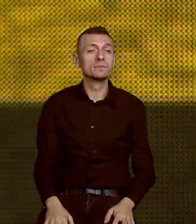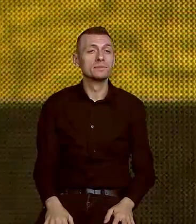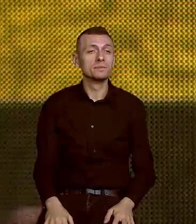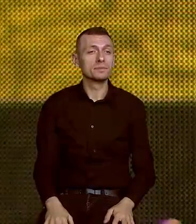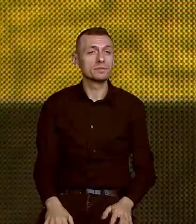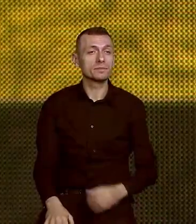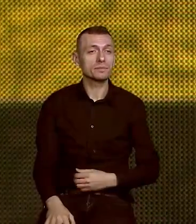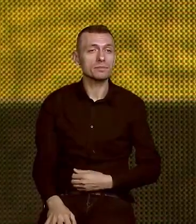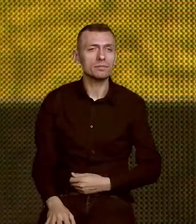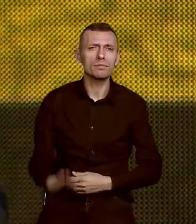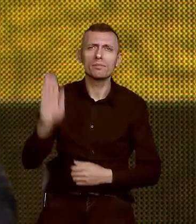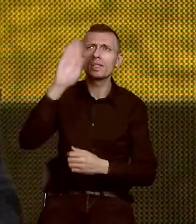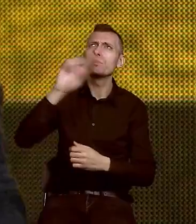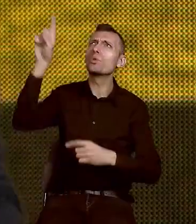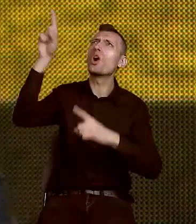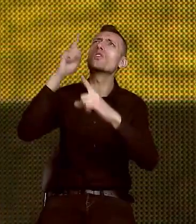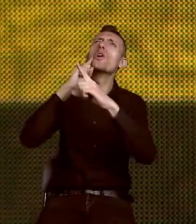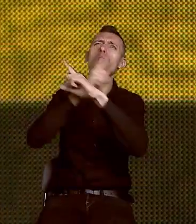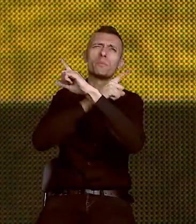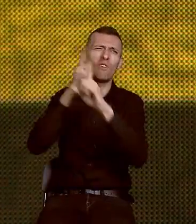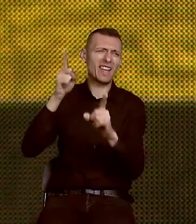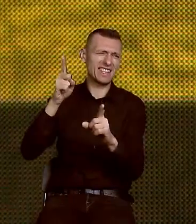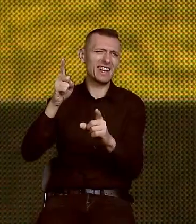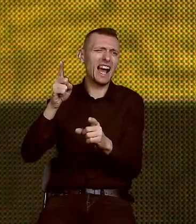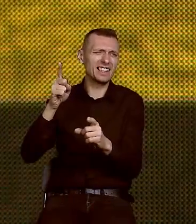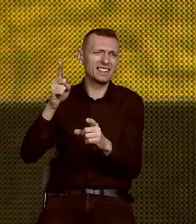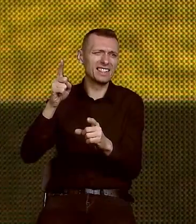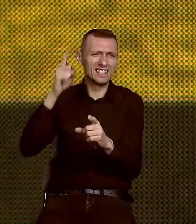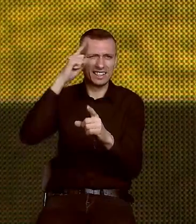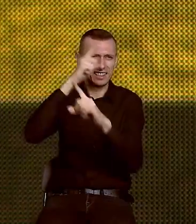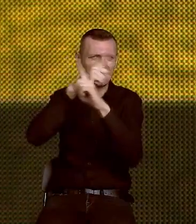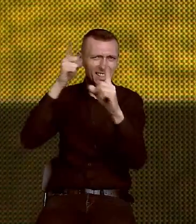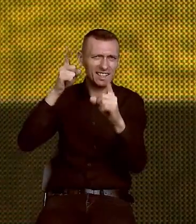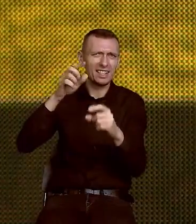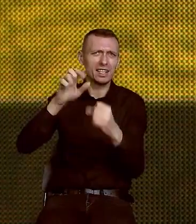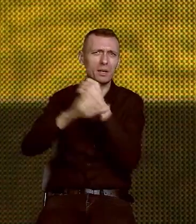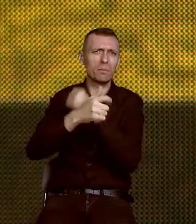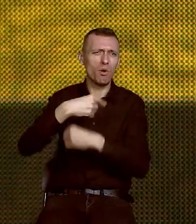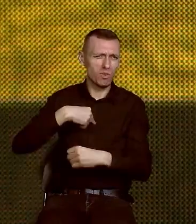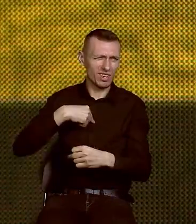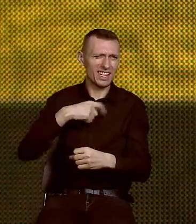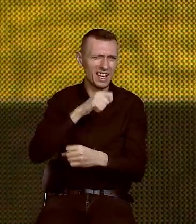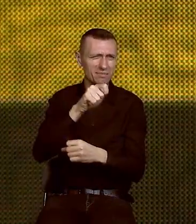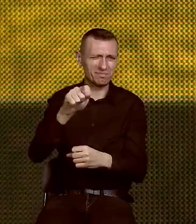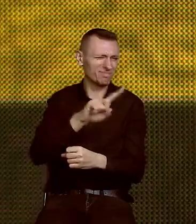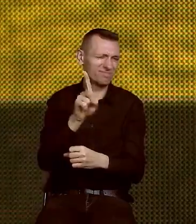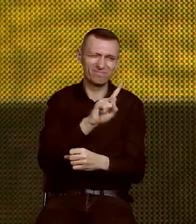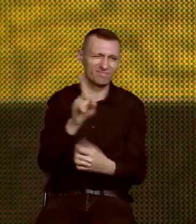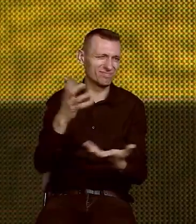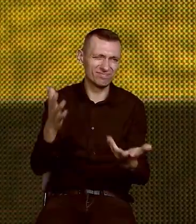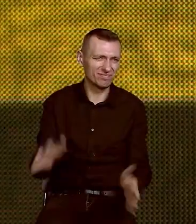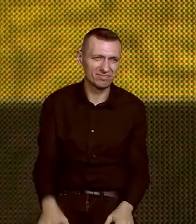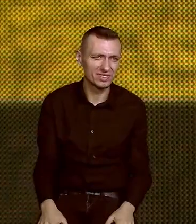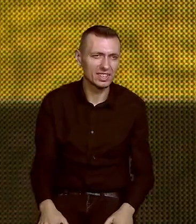który nie może być odpowiedzialny za nasze pokusy. Po drugie, nasze pragnienia są zawsze źródłem